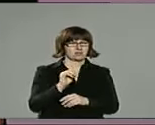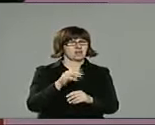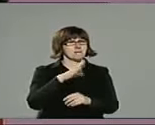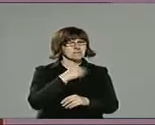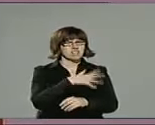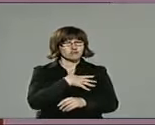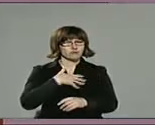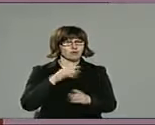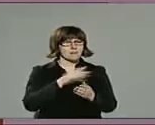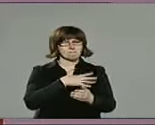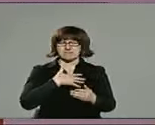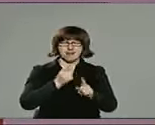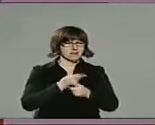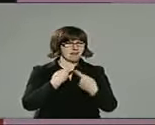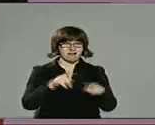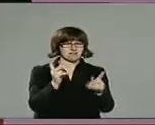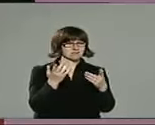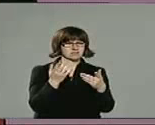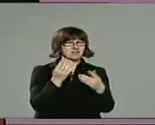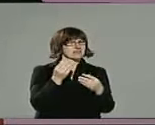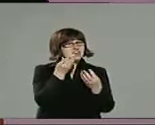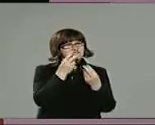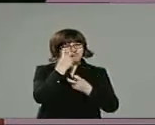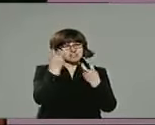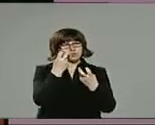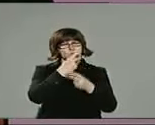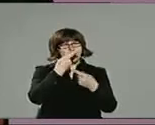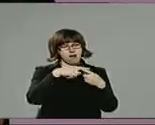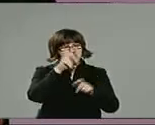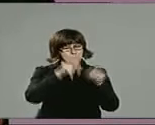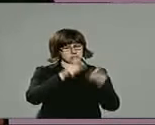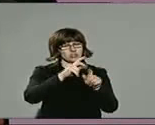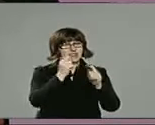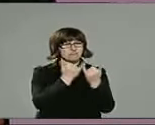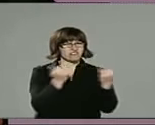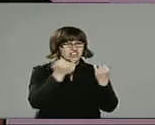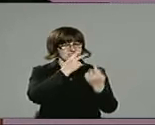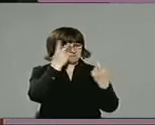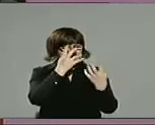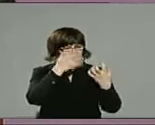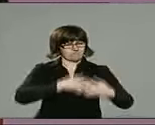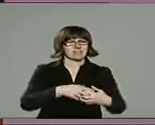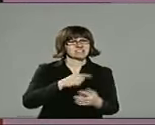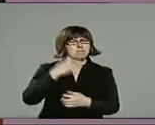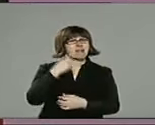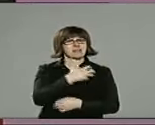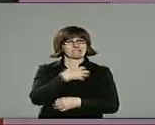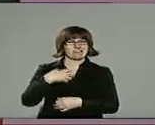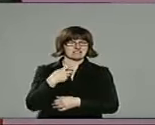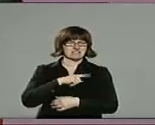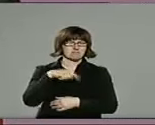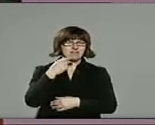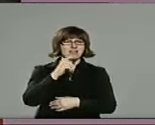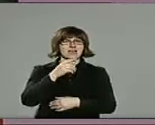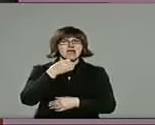und Mitleid. Das ist der Versuch zu verstehen, wie andere Menschen leben. Das meinte ich, als ich in Dresden gesagt habe, die